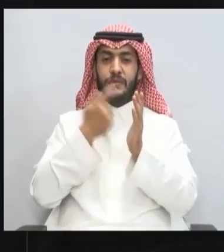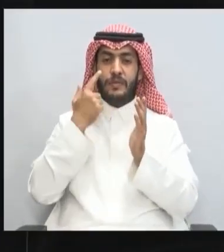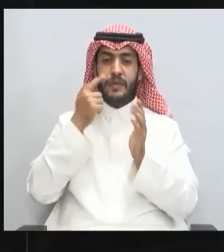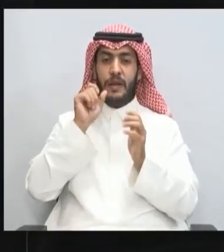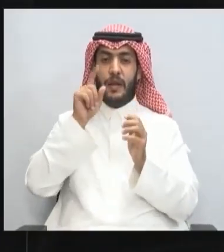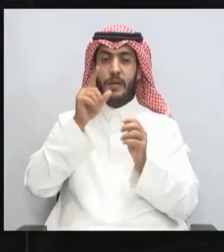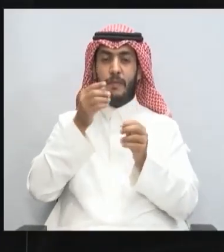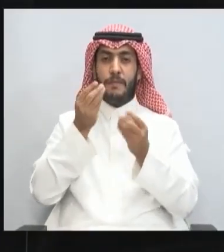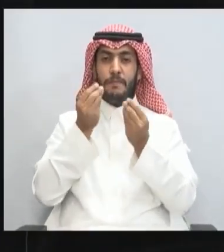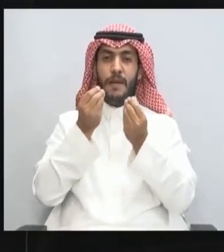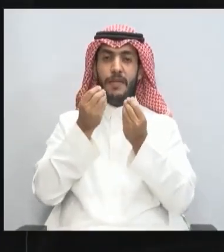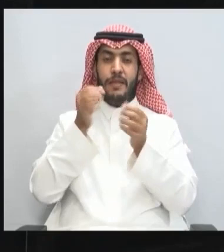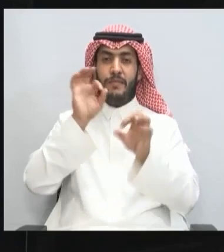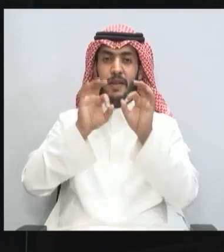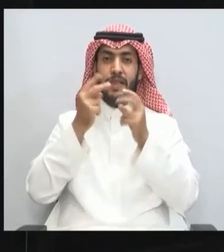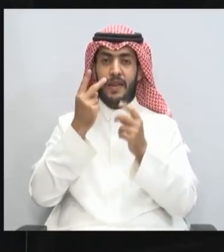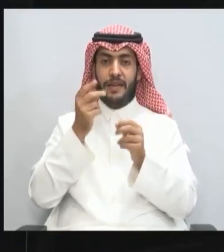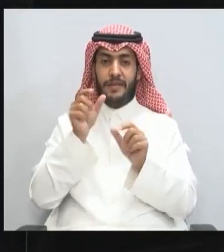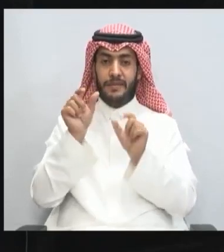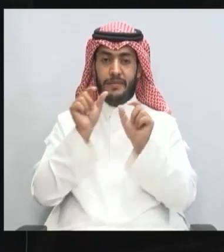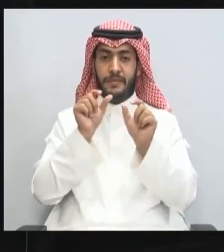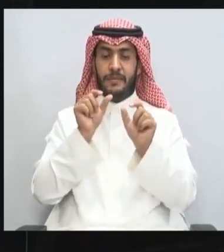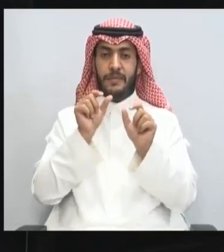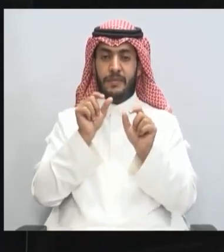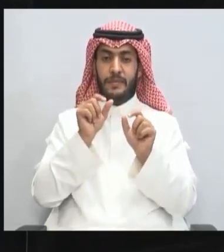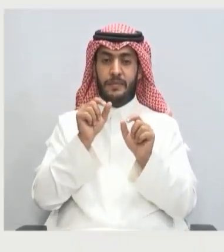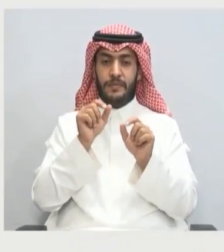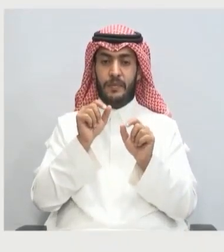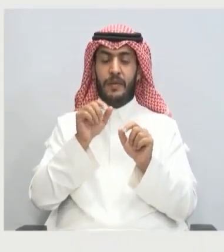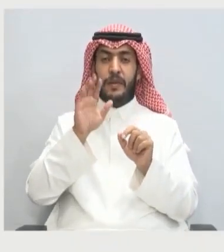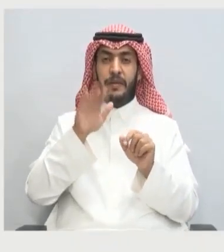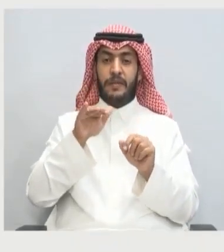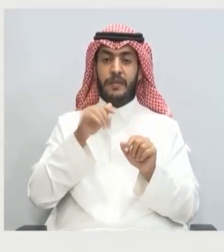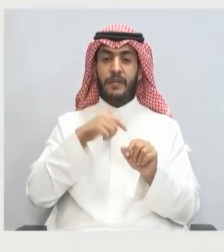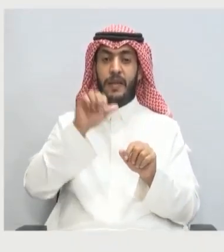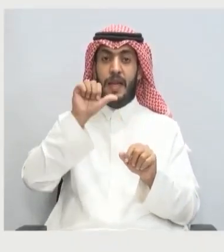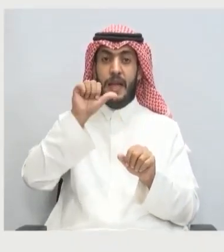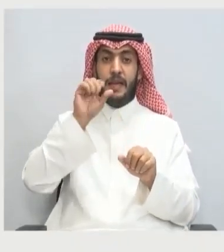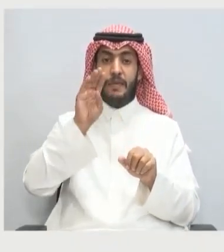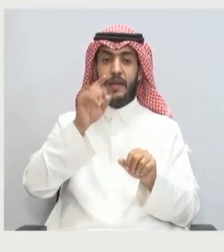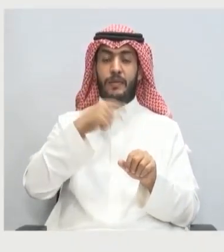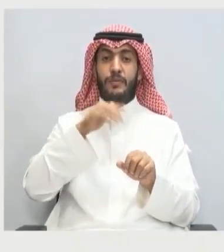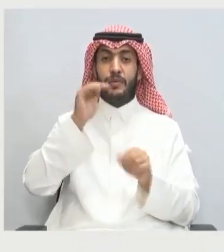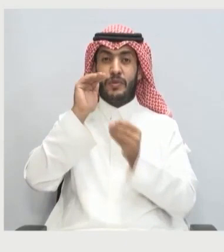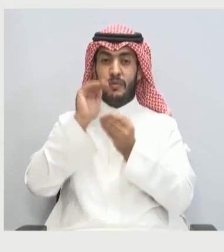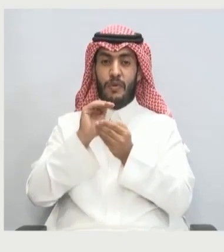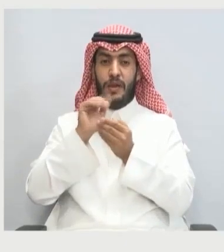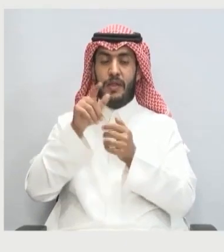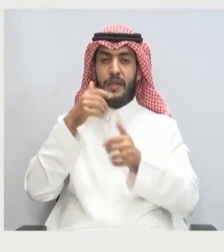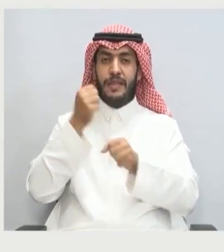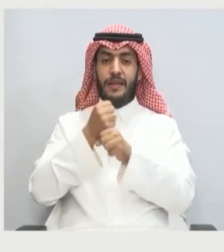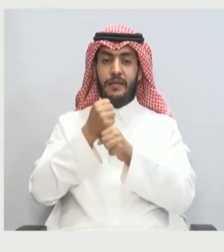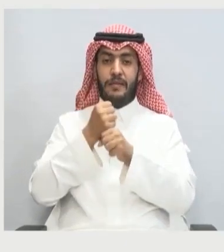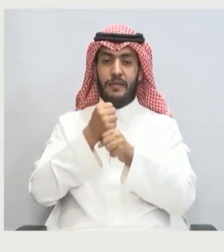اولا مكون من مادتين متفاعل التين ايضا يوجد فيها اي وبي سمول وهي المعاملات